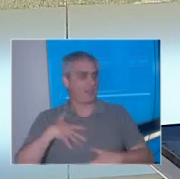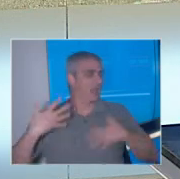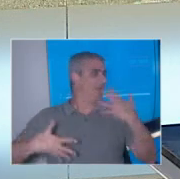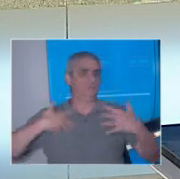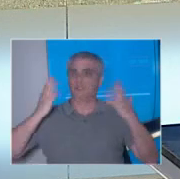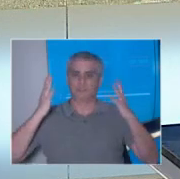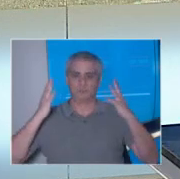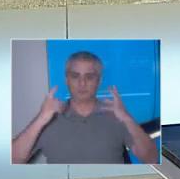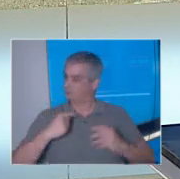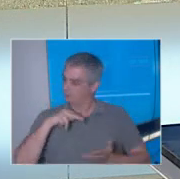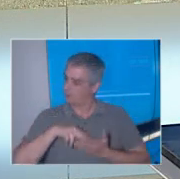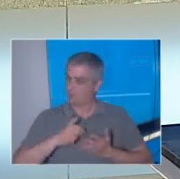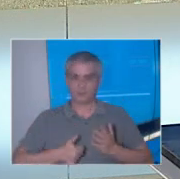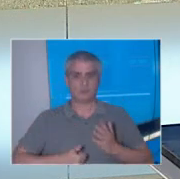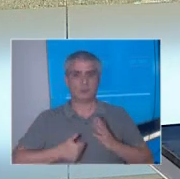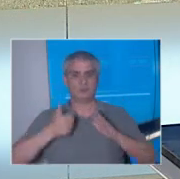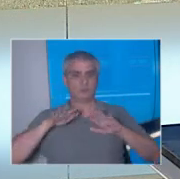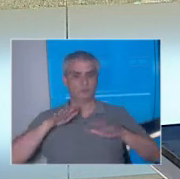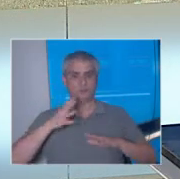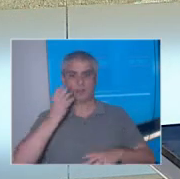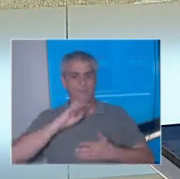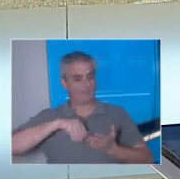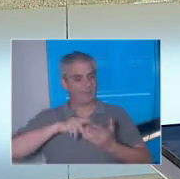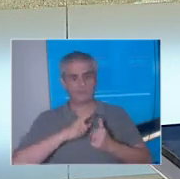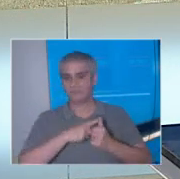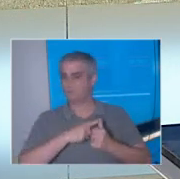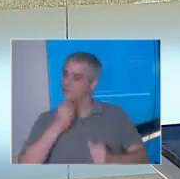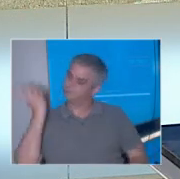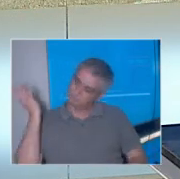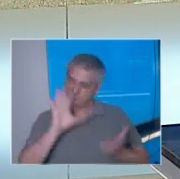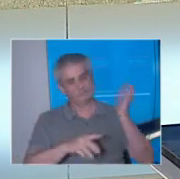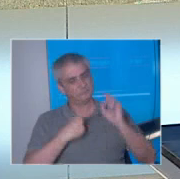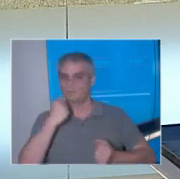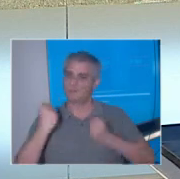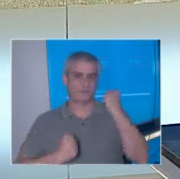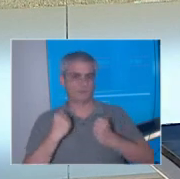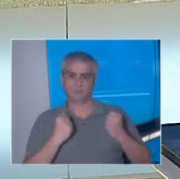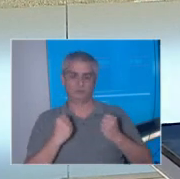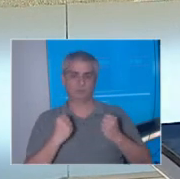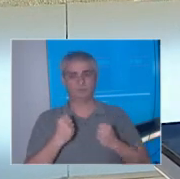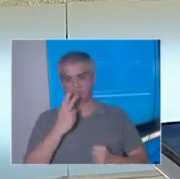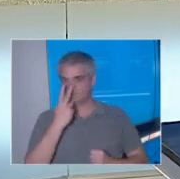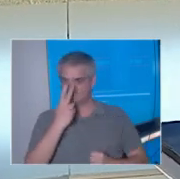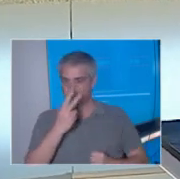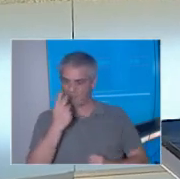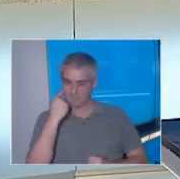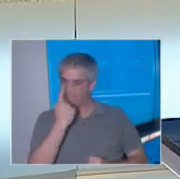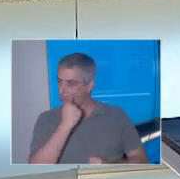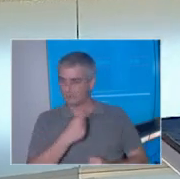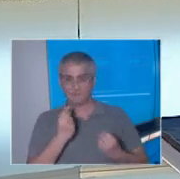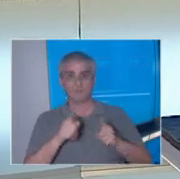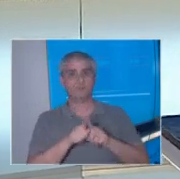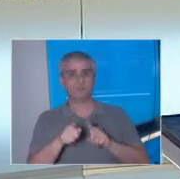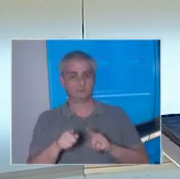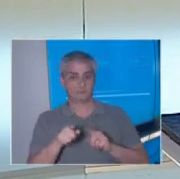מאוד. כן. שעומד יושב ראש הממשלה ב-40 חתימות, ומתיחים בו דברים קשים מאוד, ומסתכל לי בעיניים, ודברים